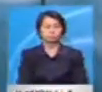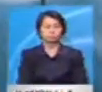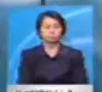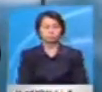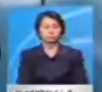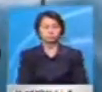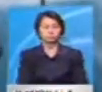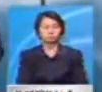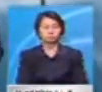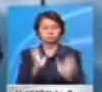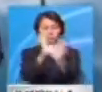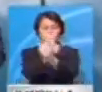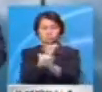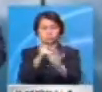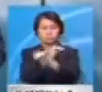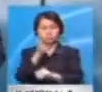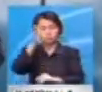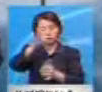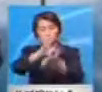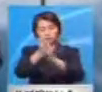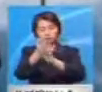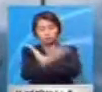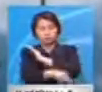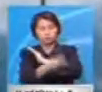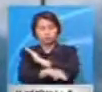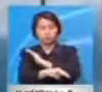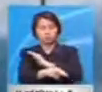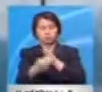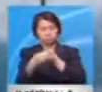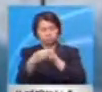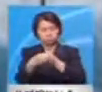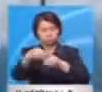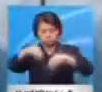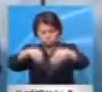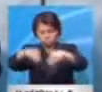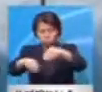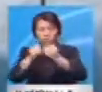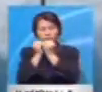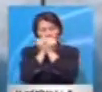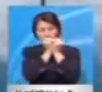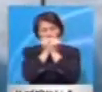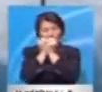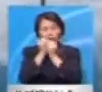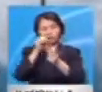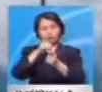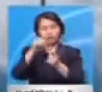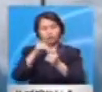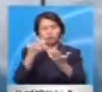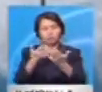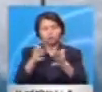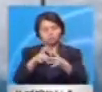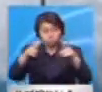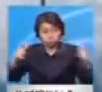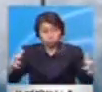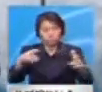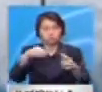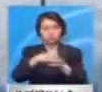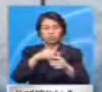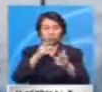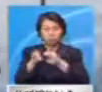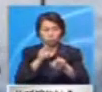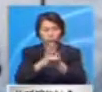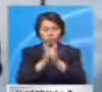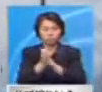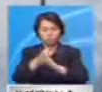lain Sarawak bakal menjadi Negeri perintis program penanaman jagung bjiran atau pada skala besar dalam usaha